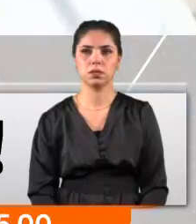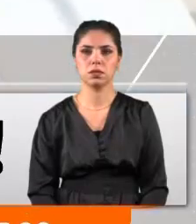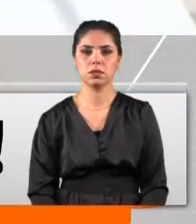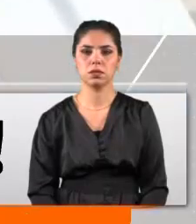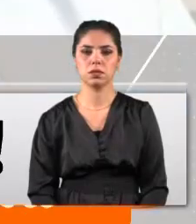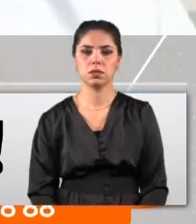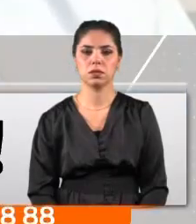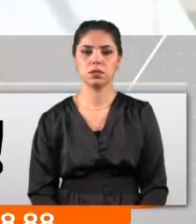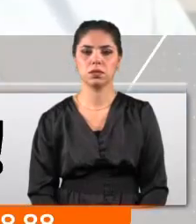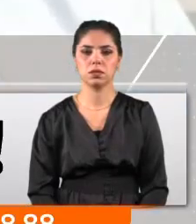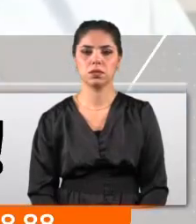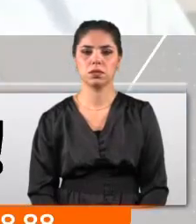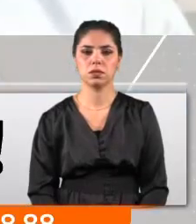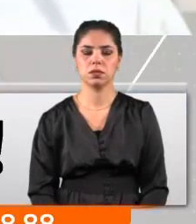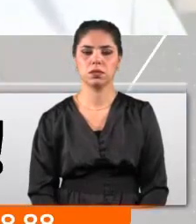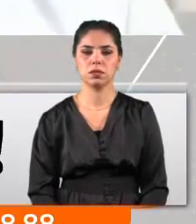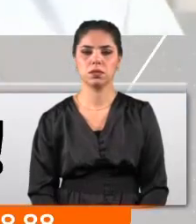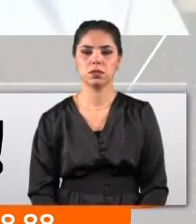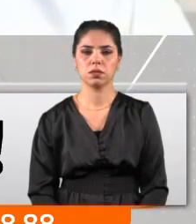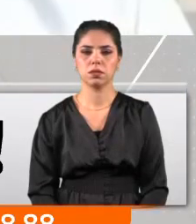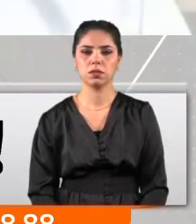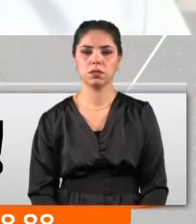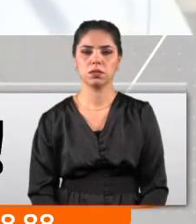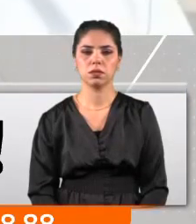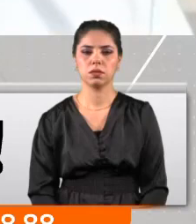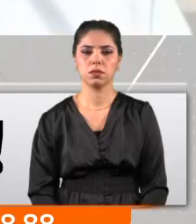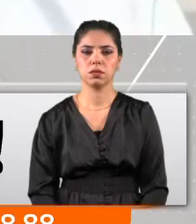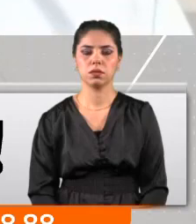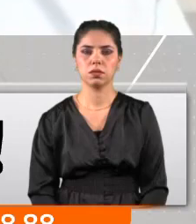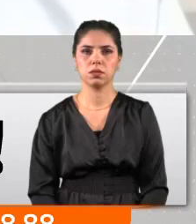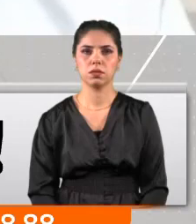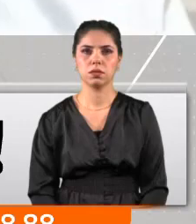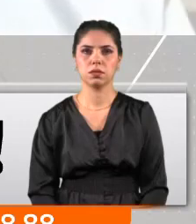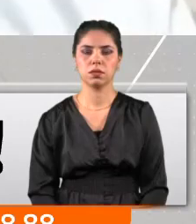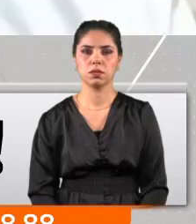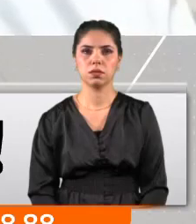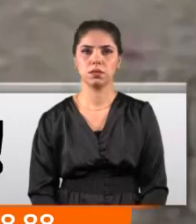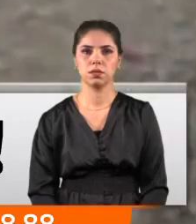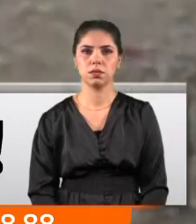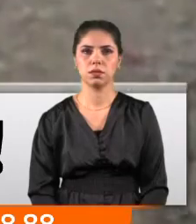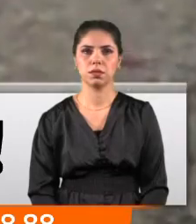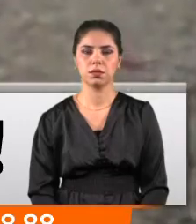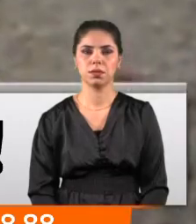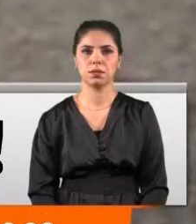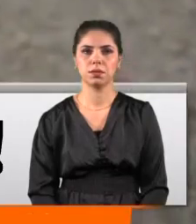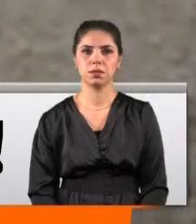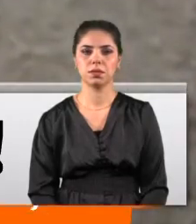olarak uygulanırsa insanlar ruhsatsız silah bulundurmaktan çekinecektir.